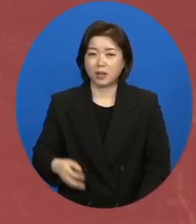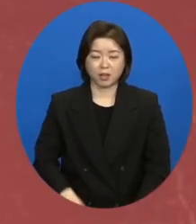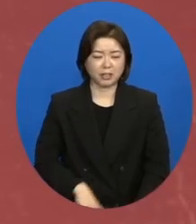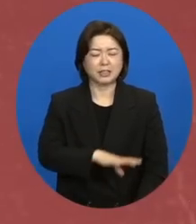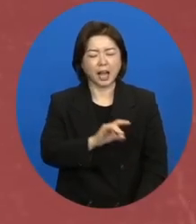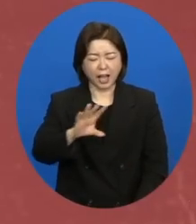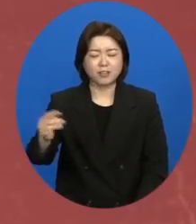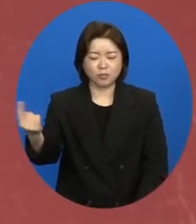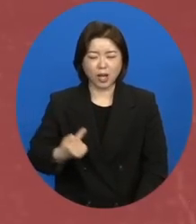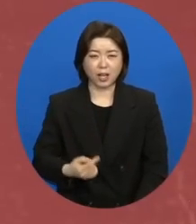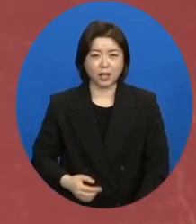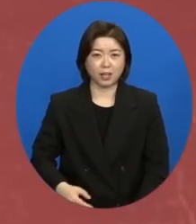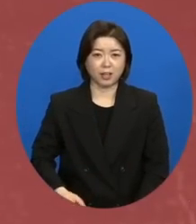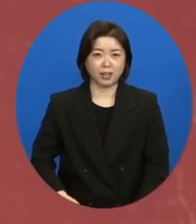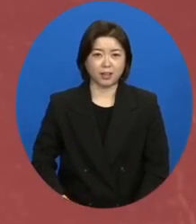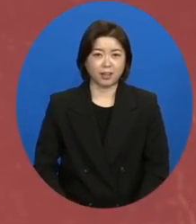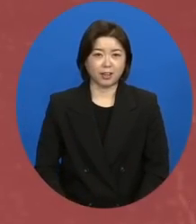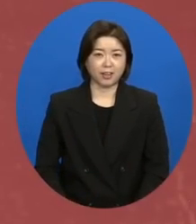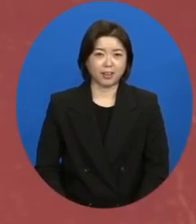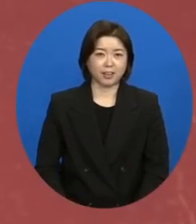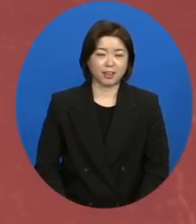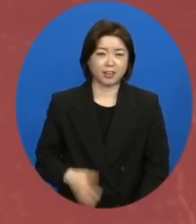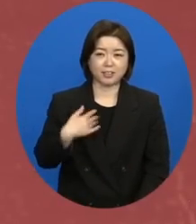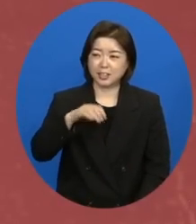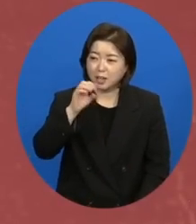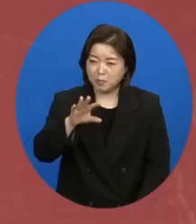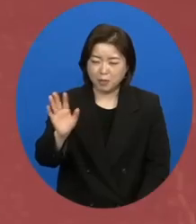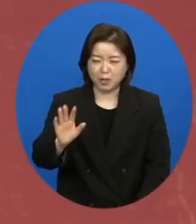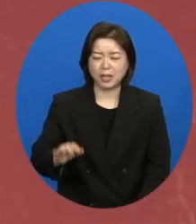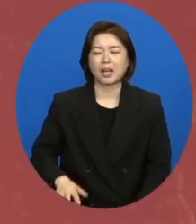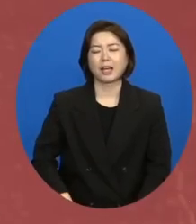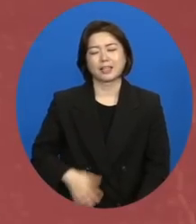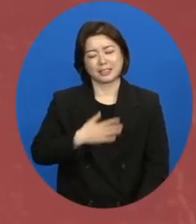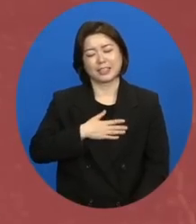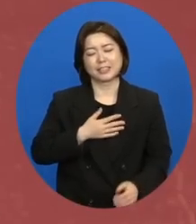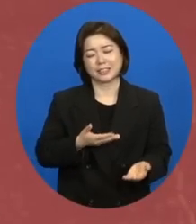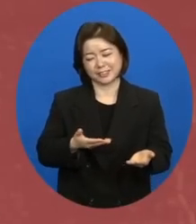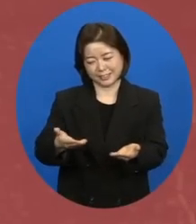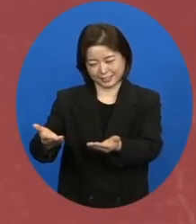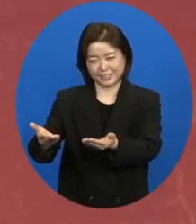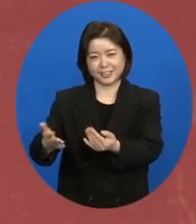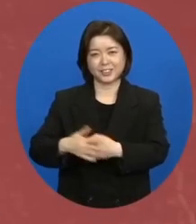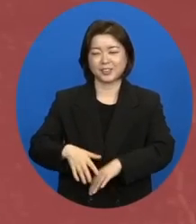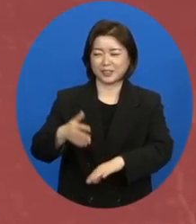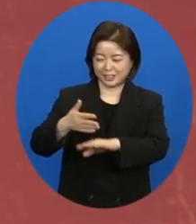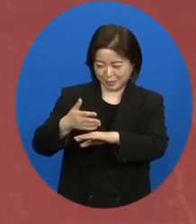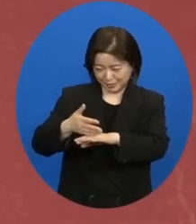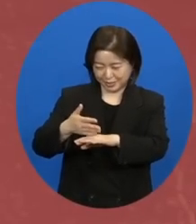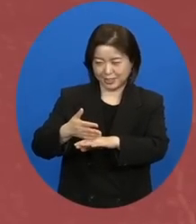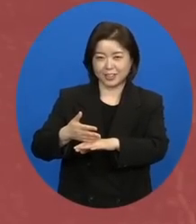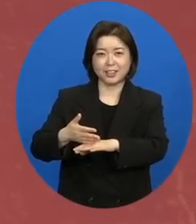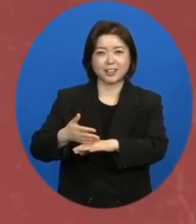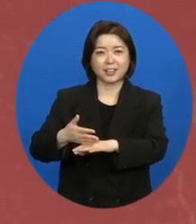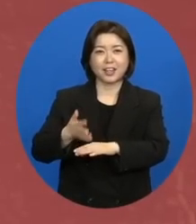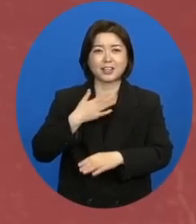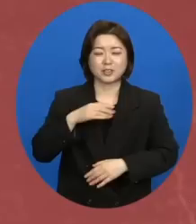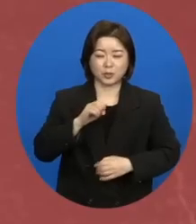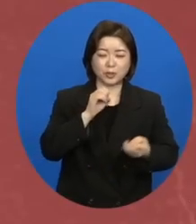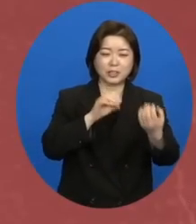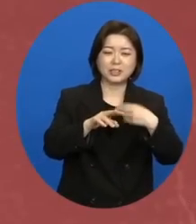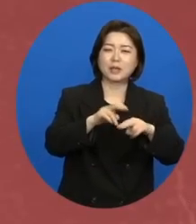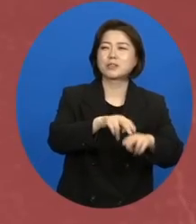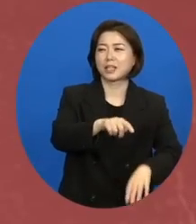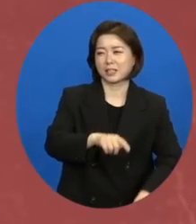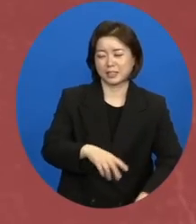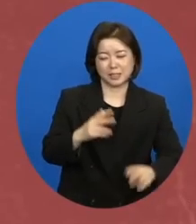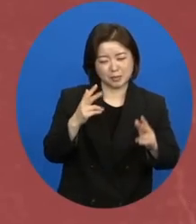이러더라고. 제가 무슨 얘기 하겠어요? 양보해야지. 아이, 감사해요. 저도 응답받는 자리인데